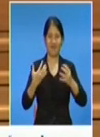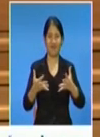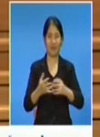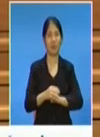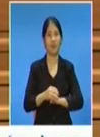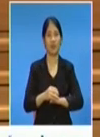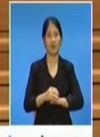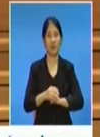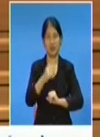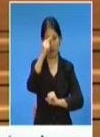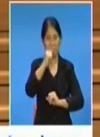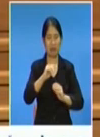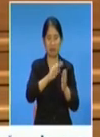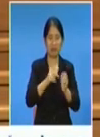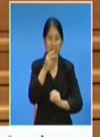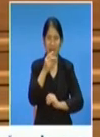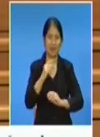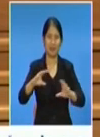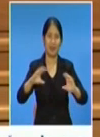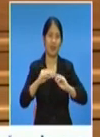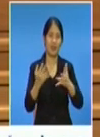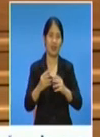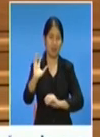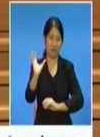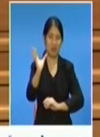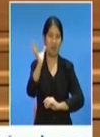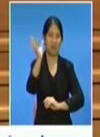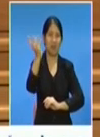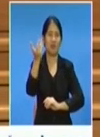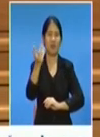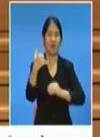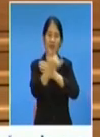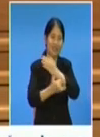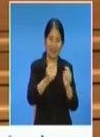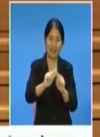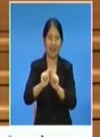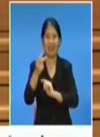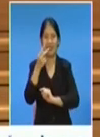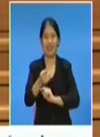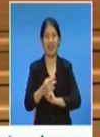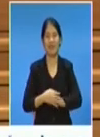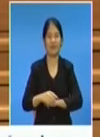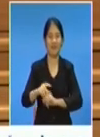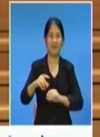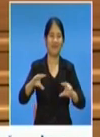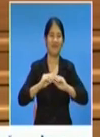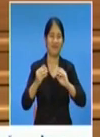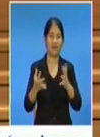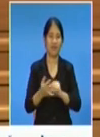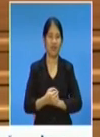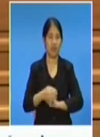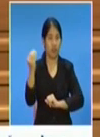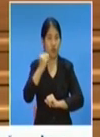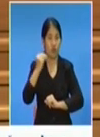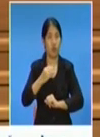ก็รับไม่ได้ทุกครั้งที่ผมเห็นหน้าสมาชิกเราท่านหนึ่งครับท่านประมวลสุธีวงศ์ผมจะ